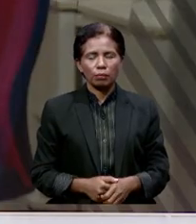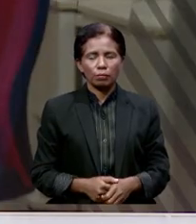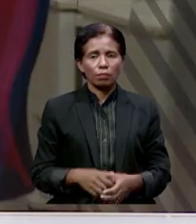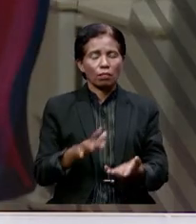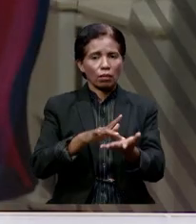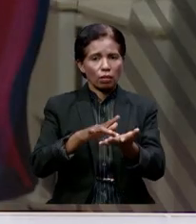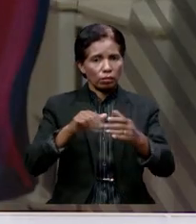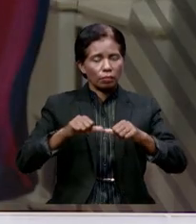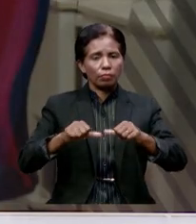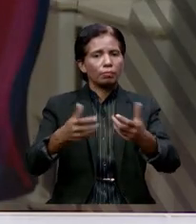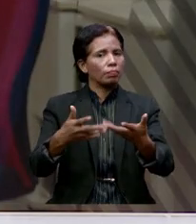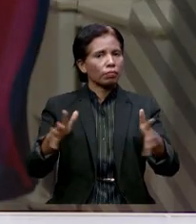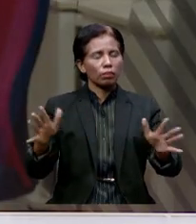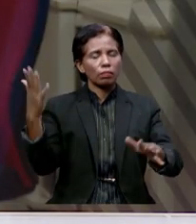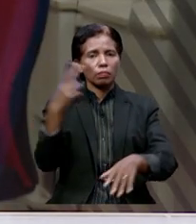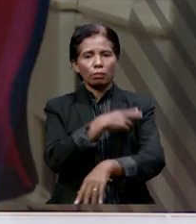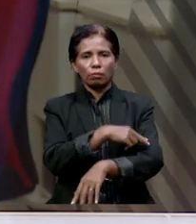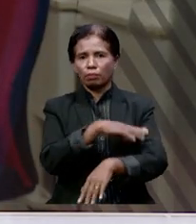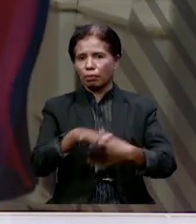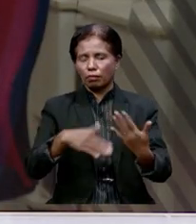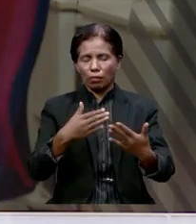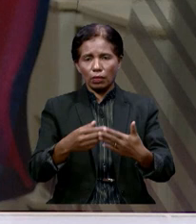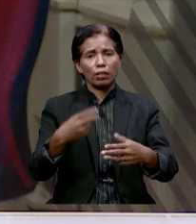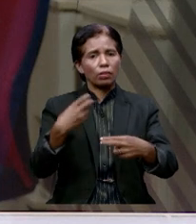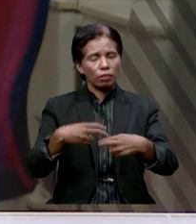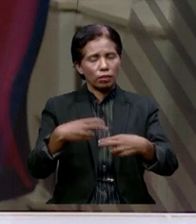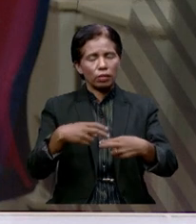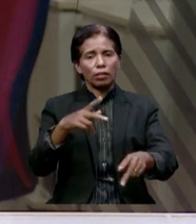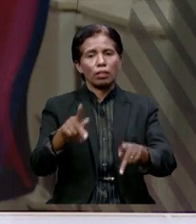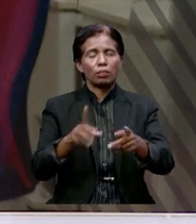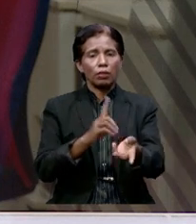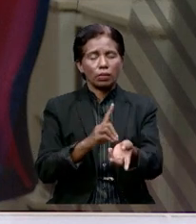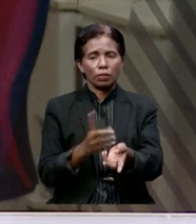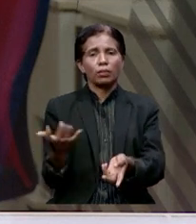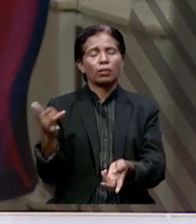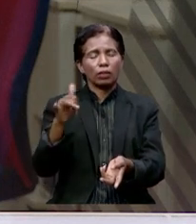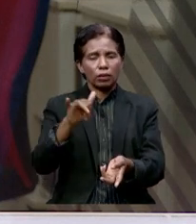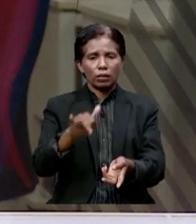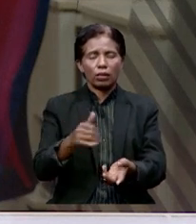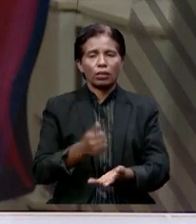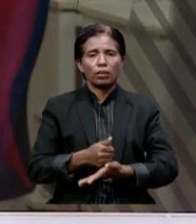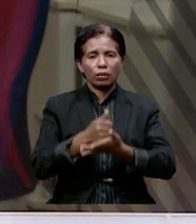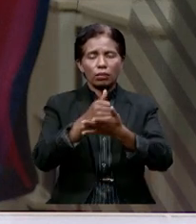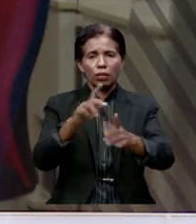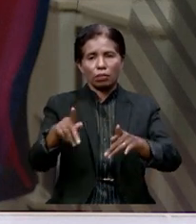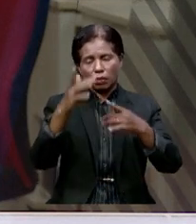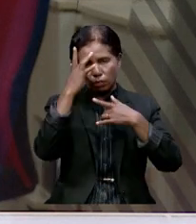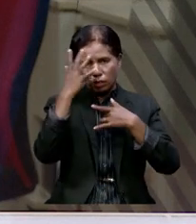Primeiro, continua mamu que ia facilidade saúde sira, onde dificulta a pessoa saúde sira a tohala atendimento ba